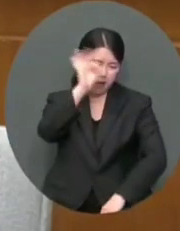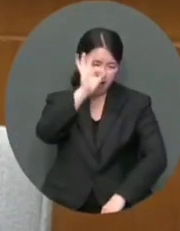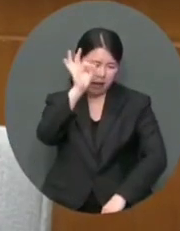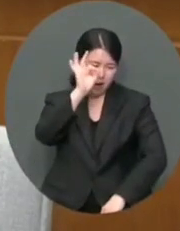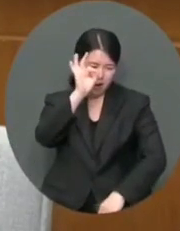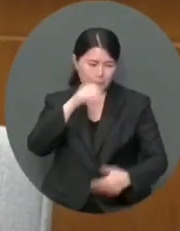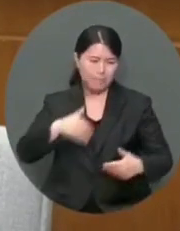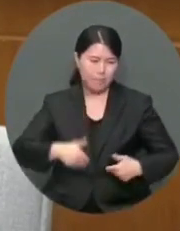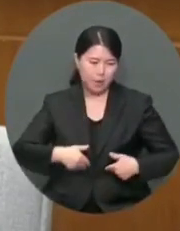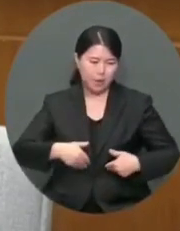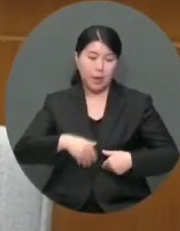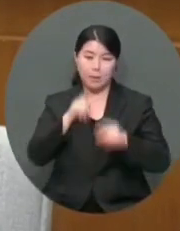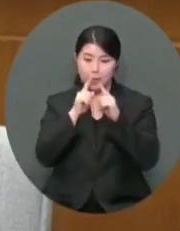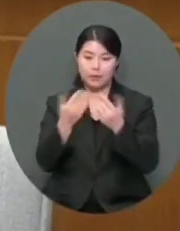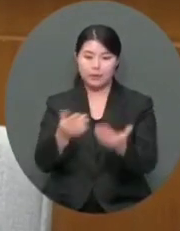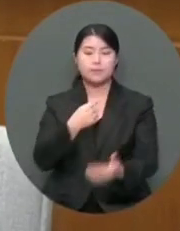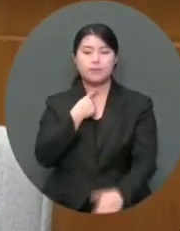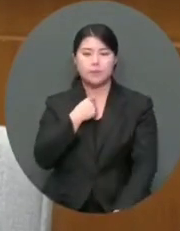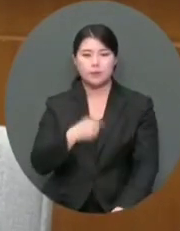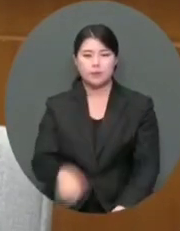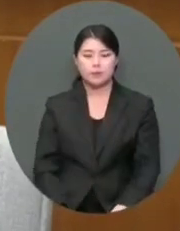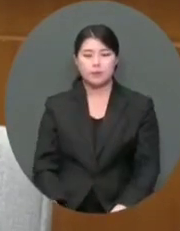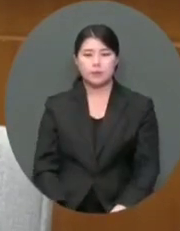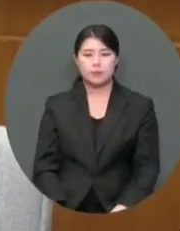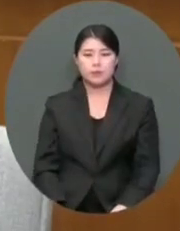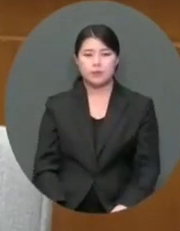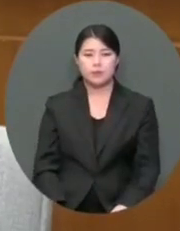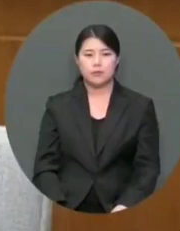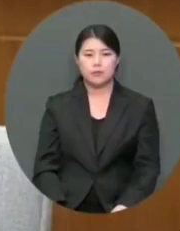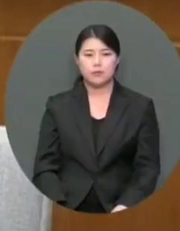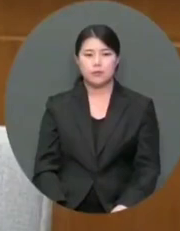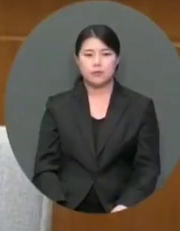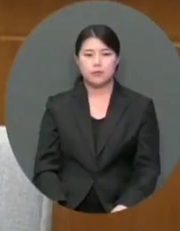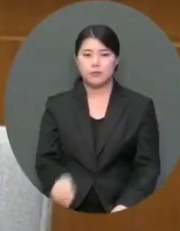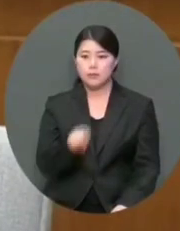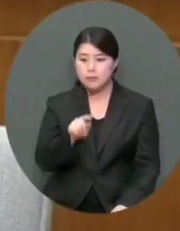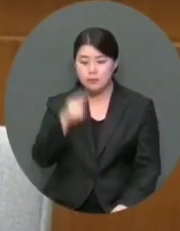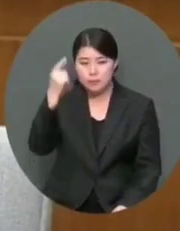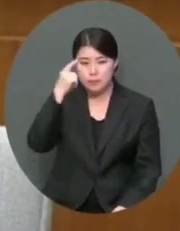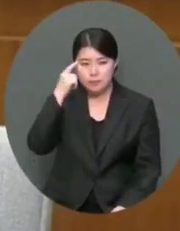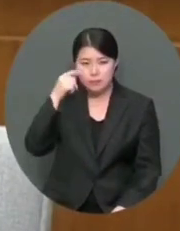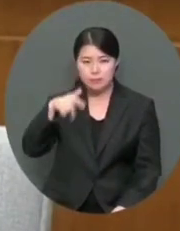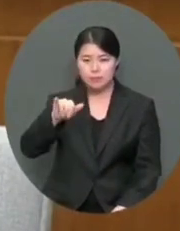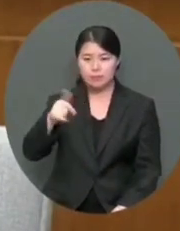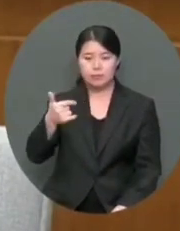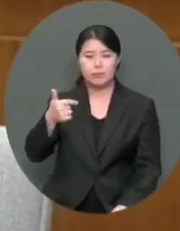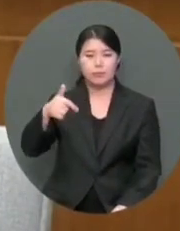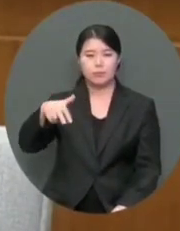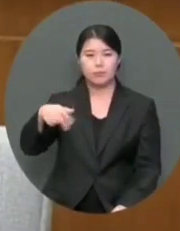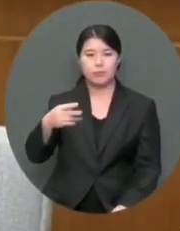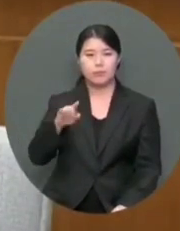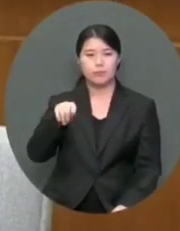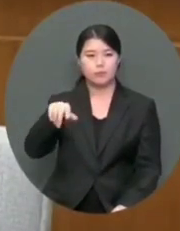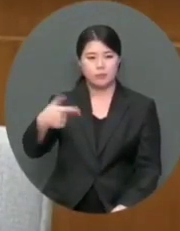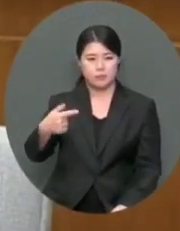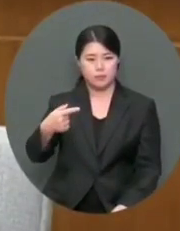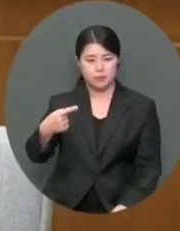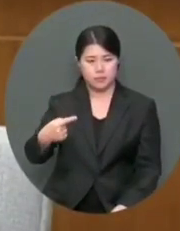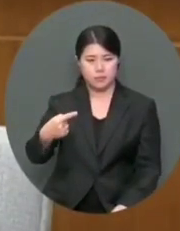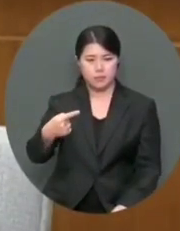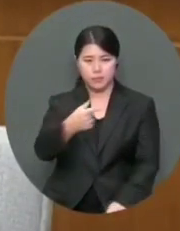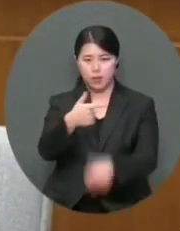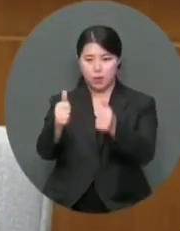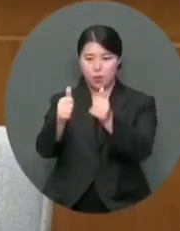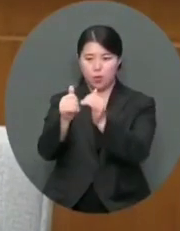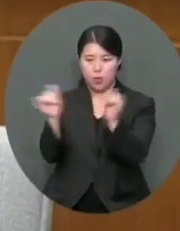때가 된 것이라는 말씀을 드린 바가 있습니다. 이는 긴즈버그 대법관이 청문 과정에서 한